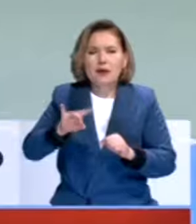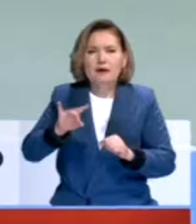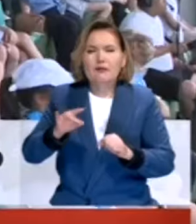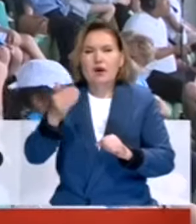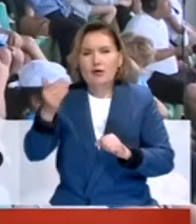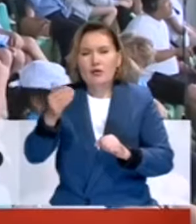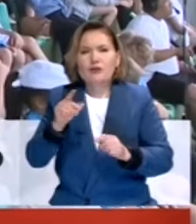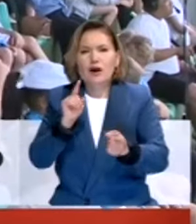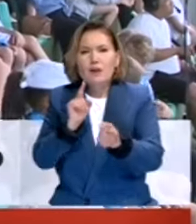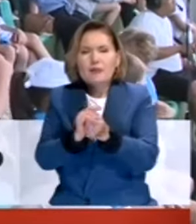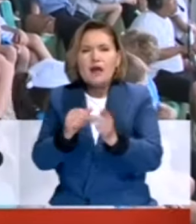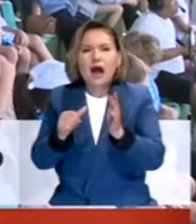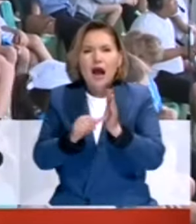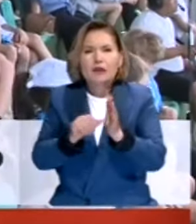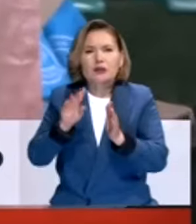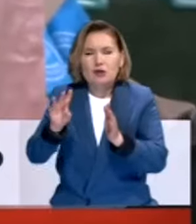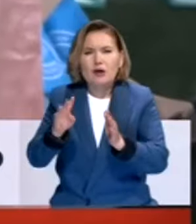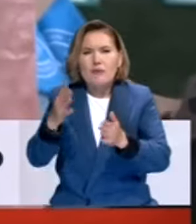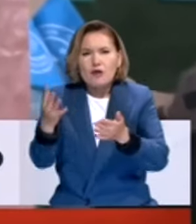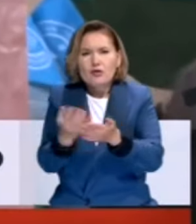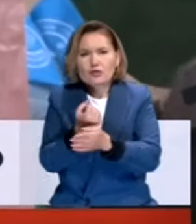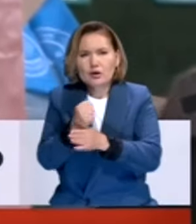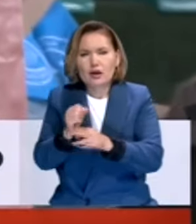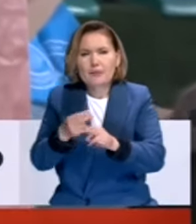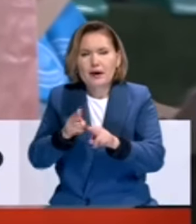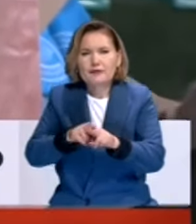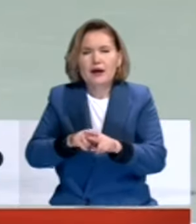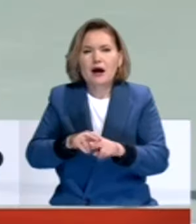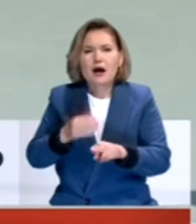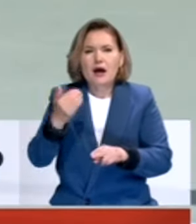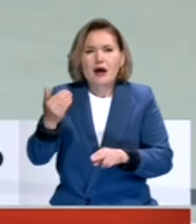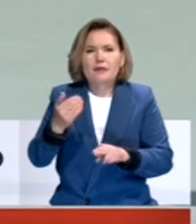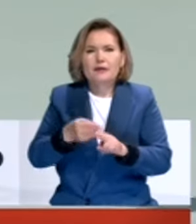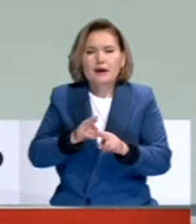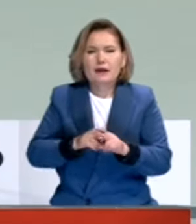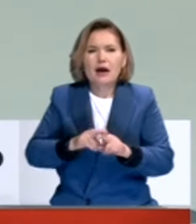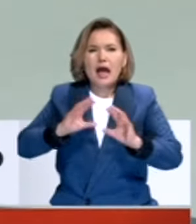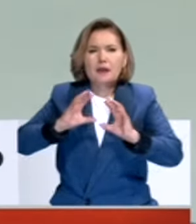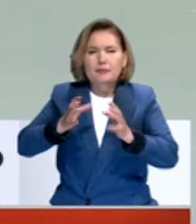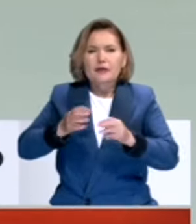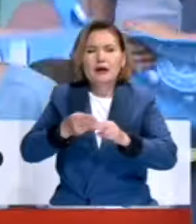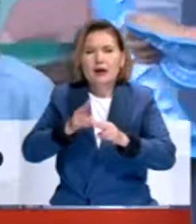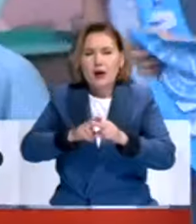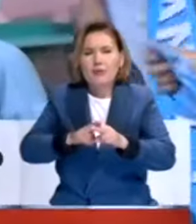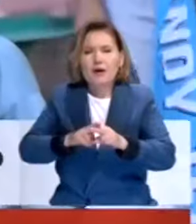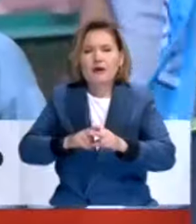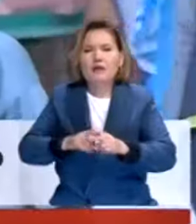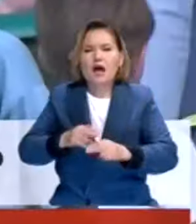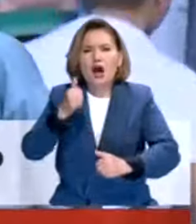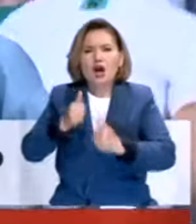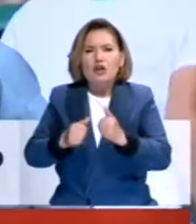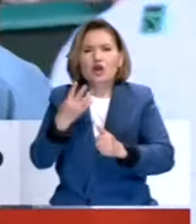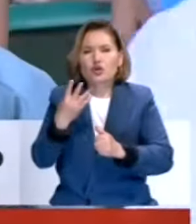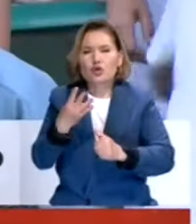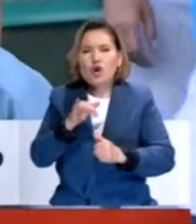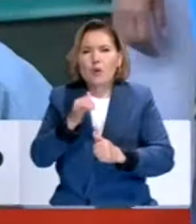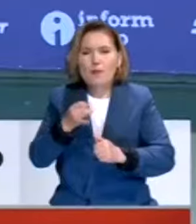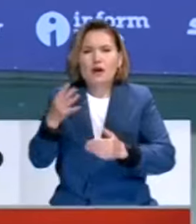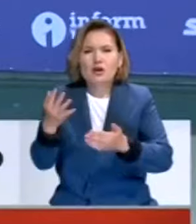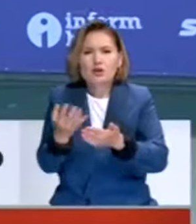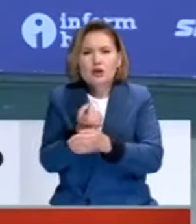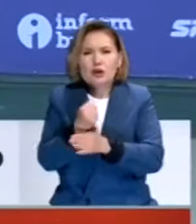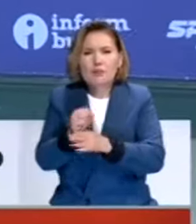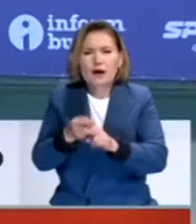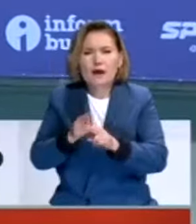өнер көрсетіп, 6-4 есебімен жеңді. Осылайша ол ATP әлемдік рейтингінде алғашқы 4 ұпайын жинады.